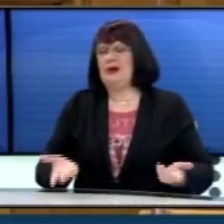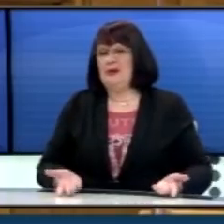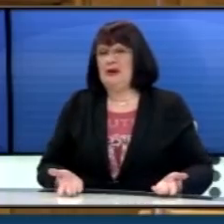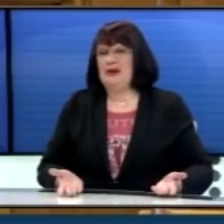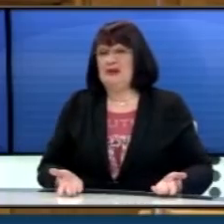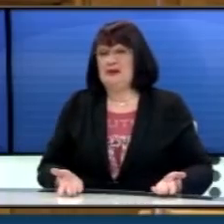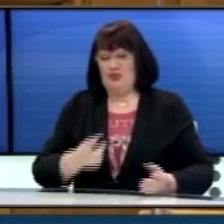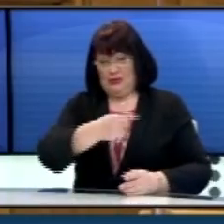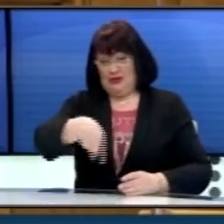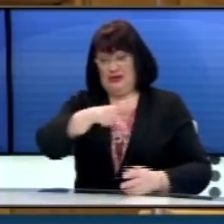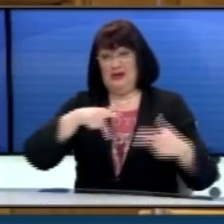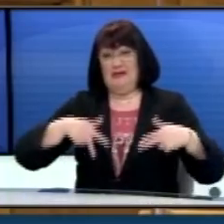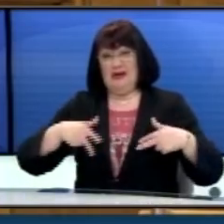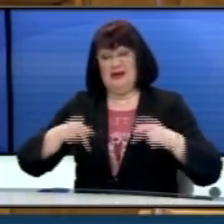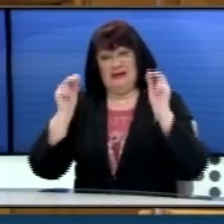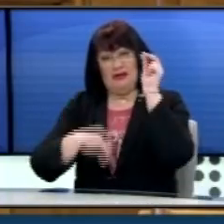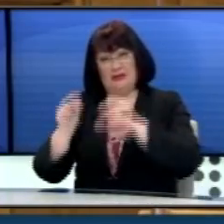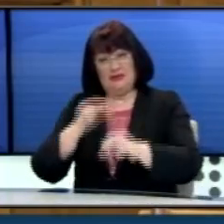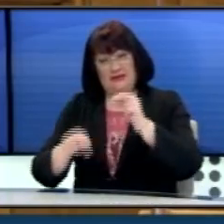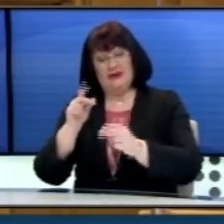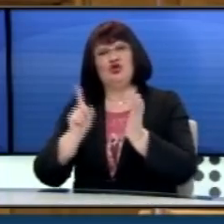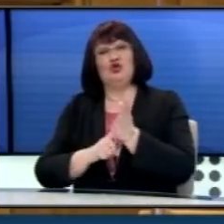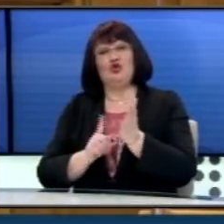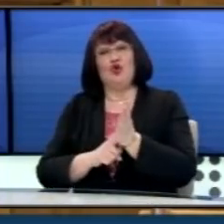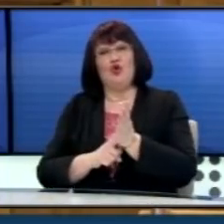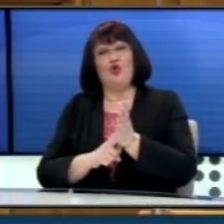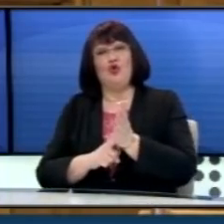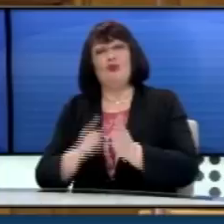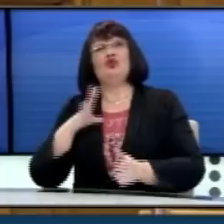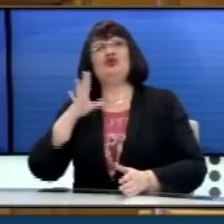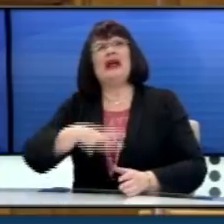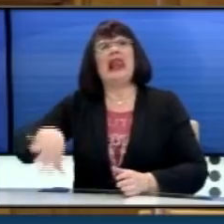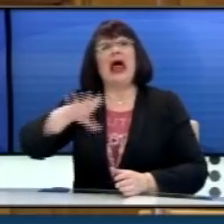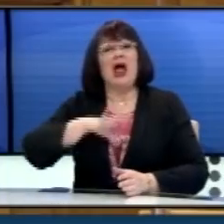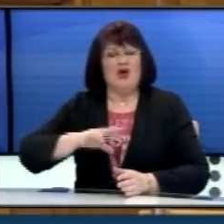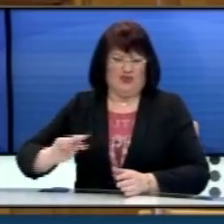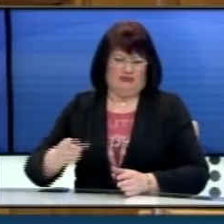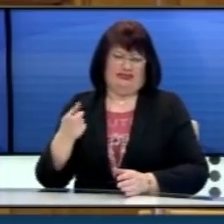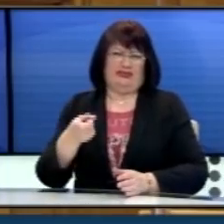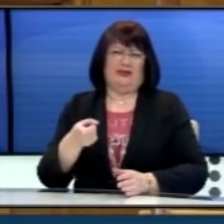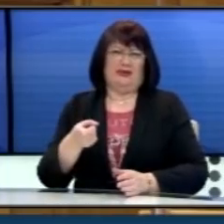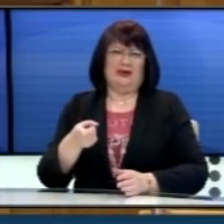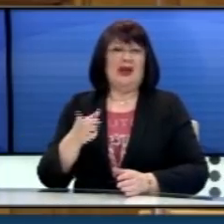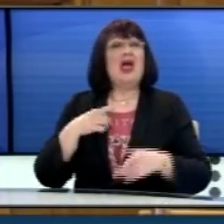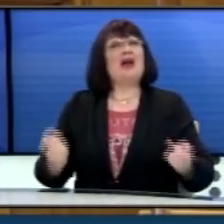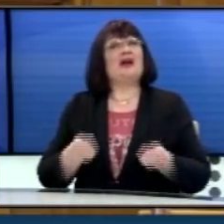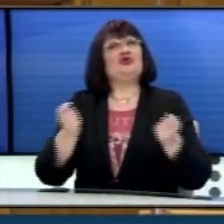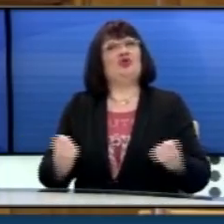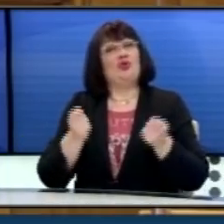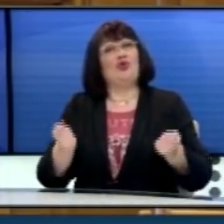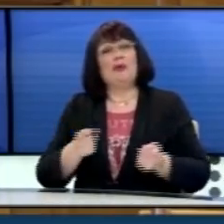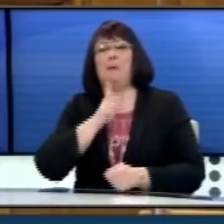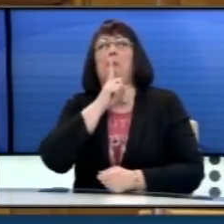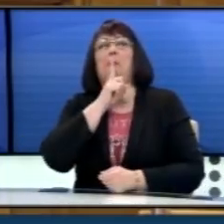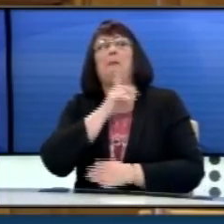δηλαδή, ότι εσείς θα ψηφίζατε νόμους ενάντια στο λαό, στους εργαζόμενους, και οι εργαζόμενοι, ο ελληνικός